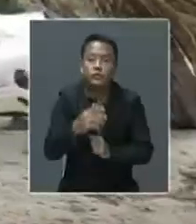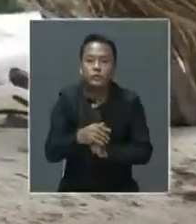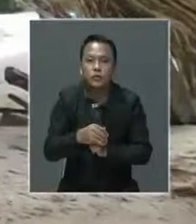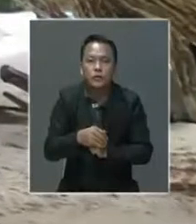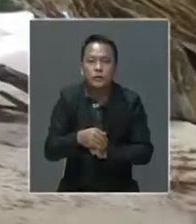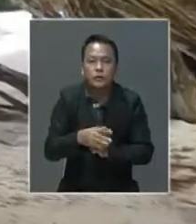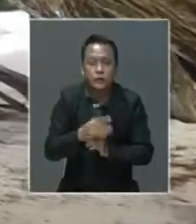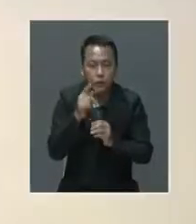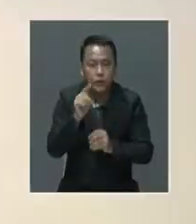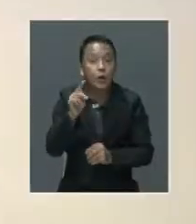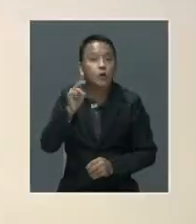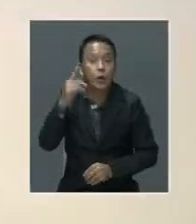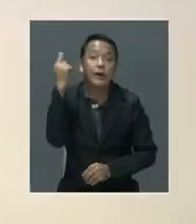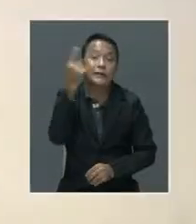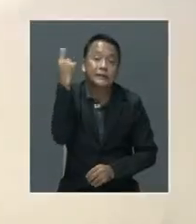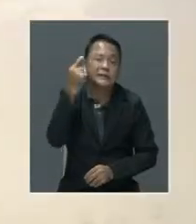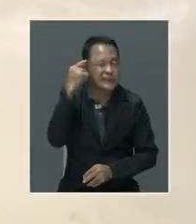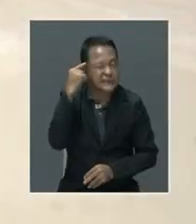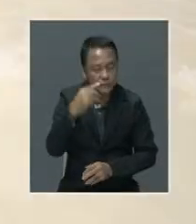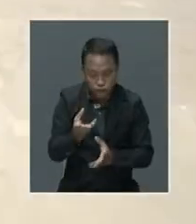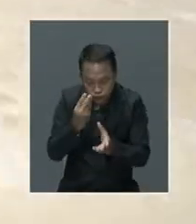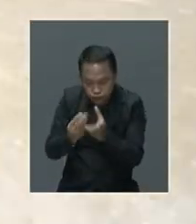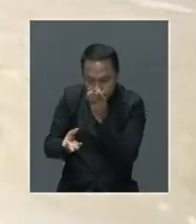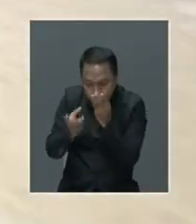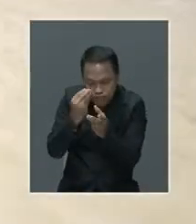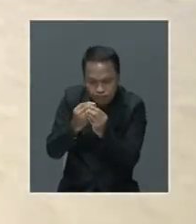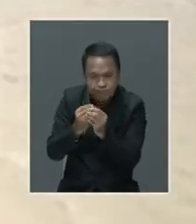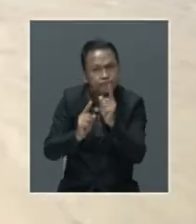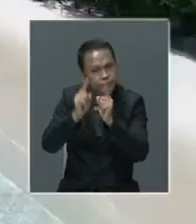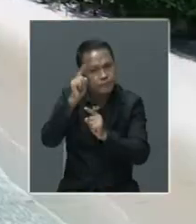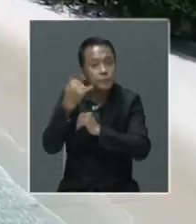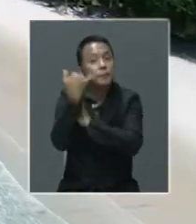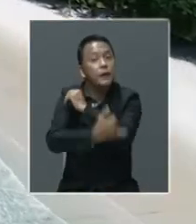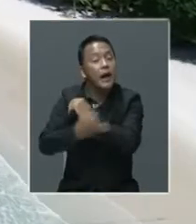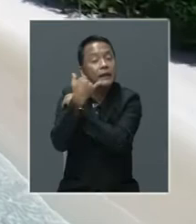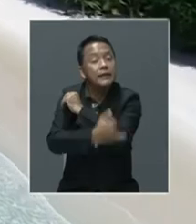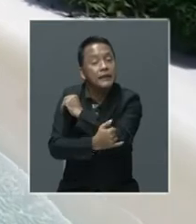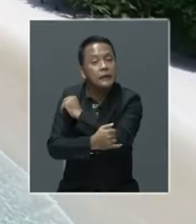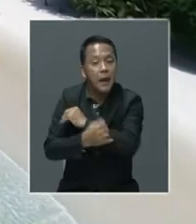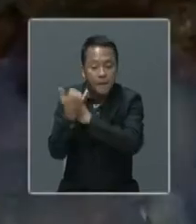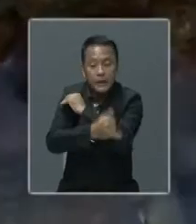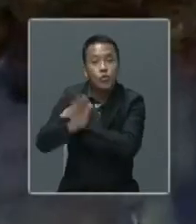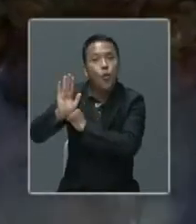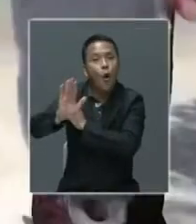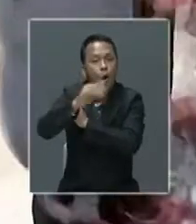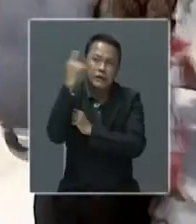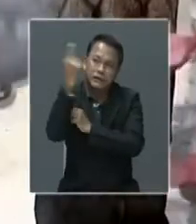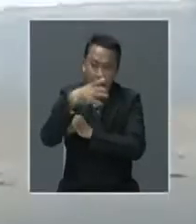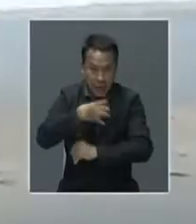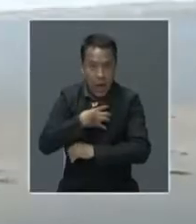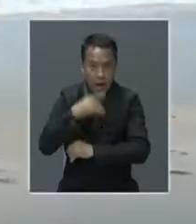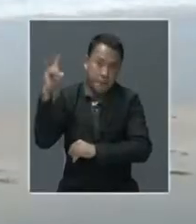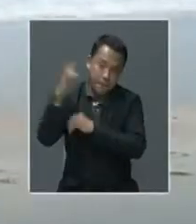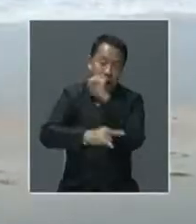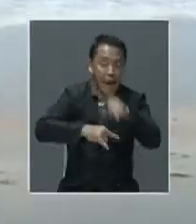างการท่องเที่ยวแห่งประเทศไทยเนี่ยก็ไปศึกษาดีมานด์ของต่างชาตินะคะว่าแต่ละประเทศเนี่ยนักท่องเที่ยวเขาอยากมาไท